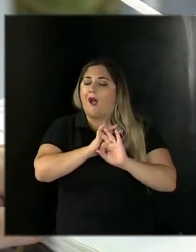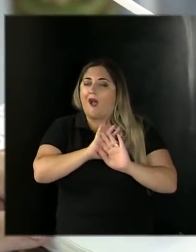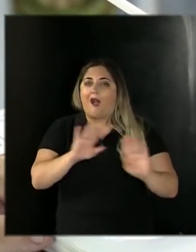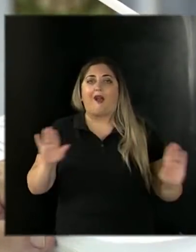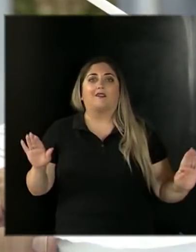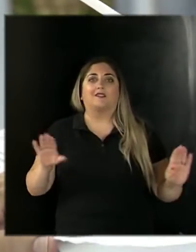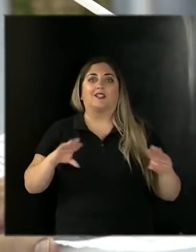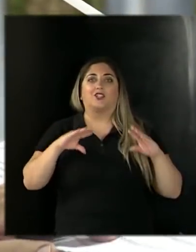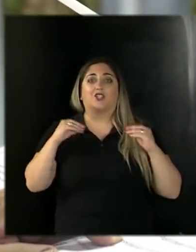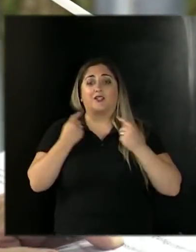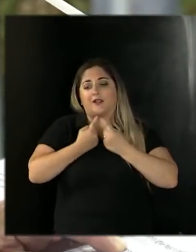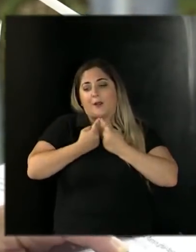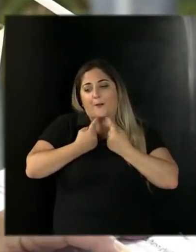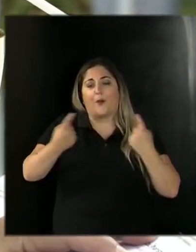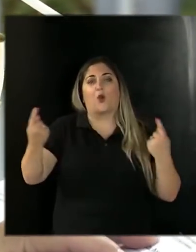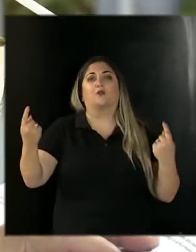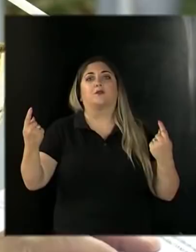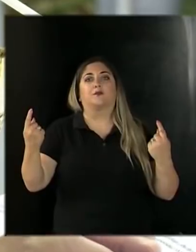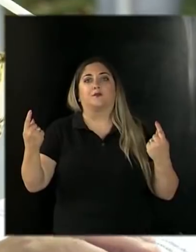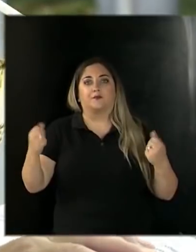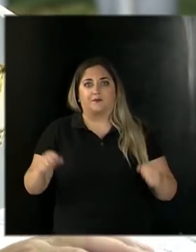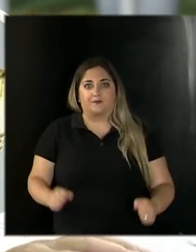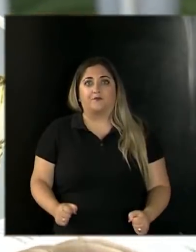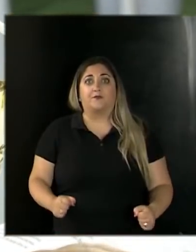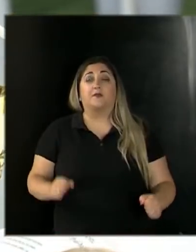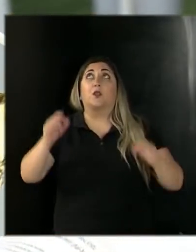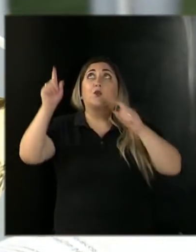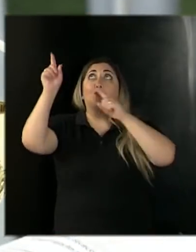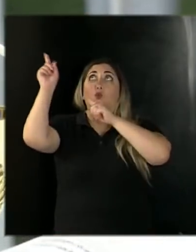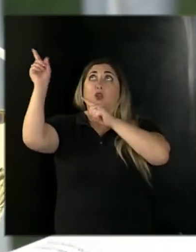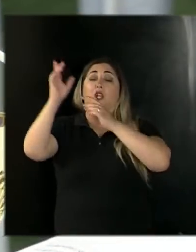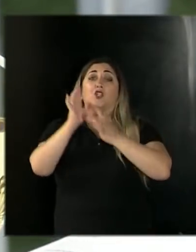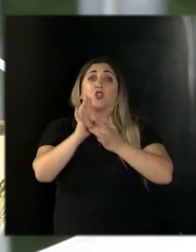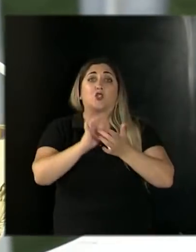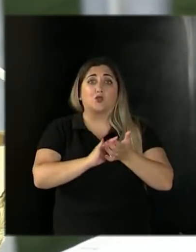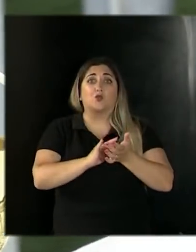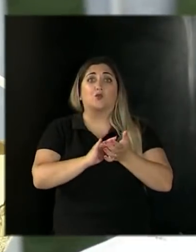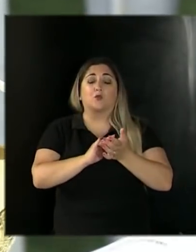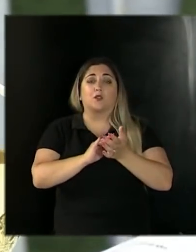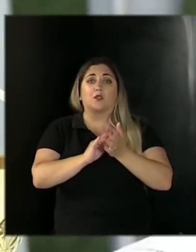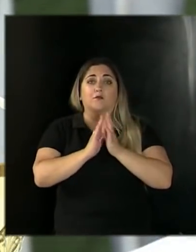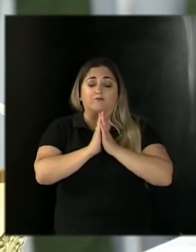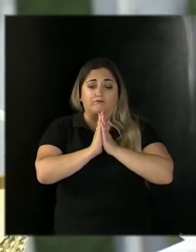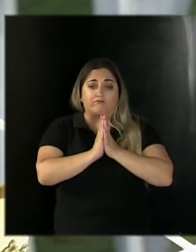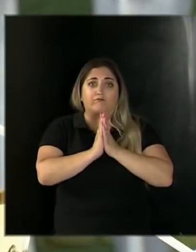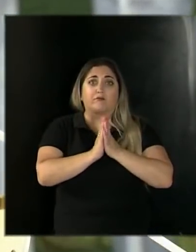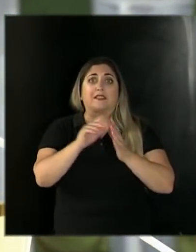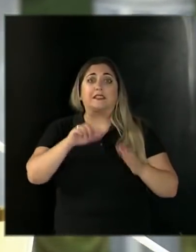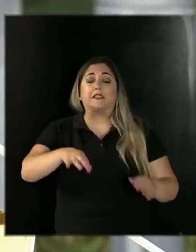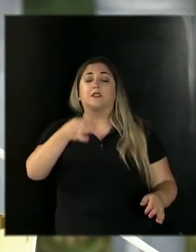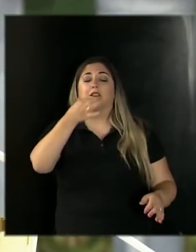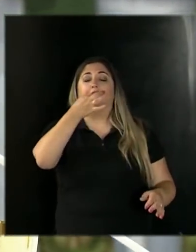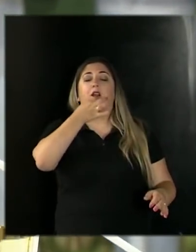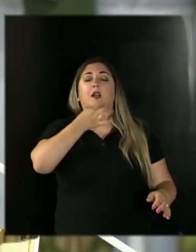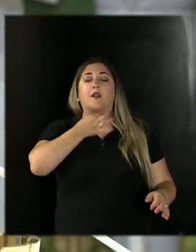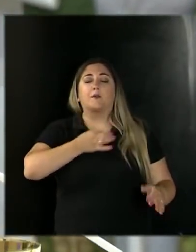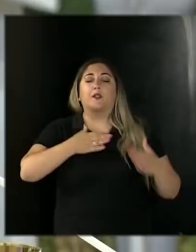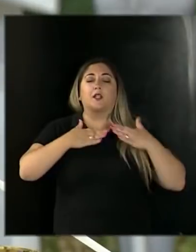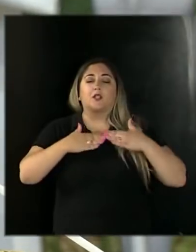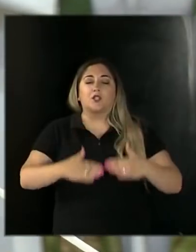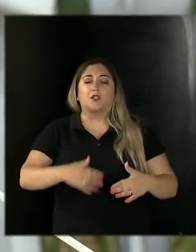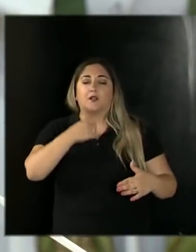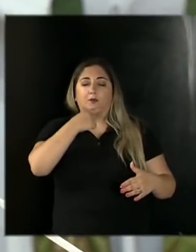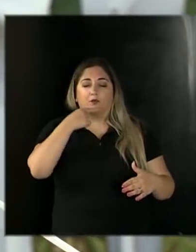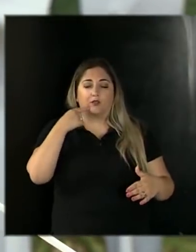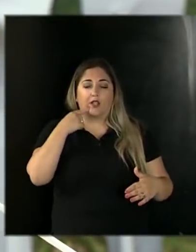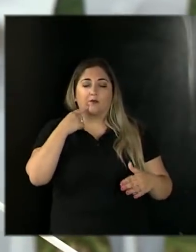qatt ninfiret minnek. Mulej Ġesu Kristu nitolbok li din it-qarbina bil-ġisem u